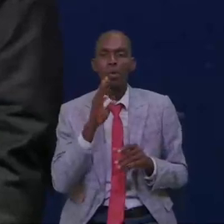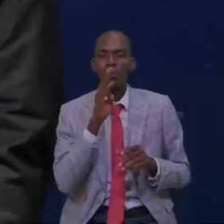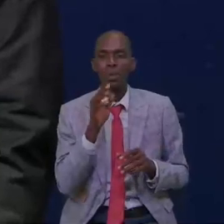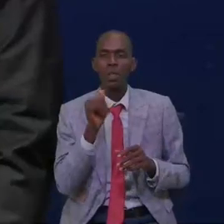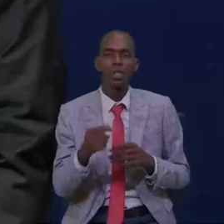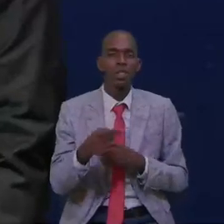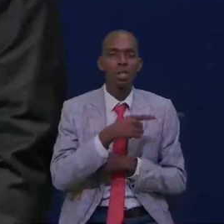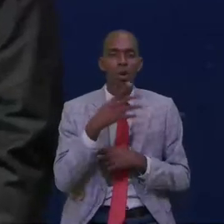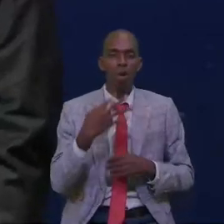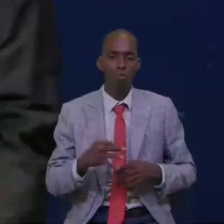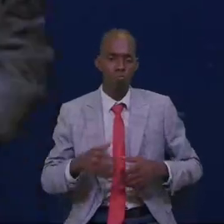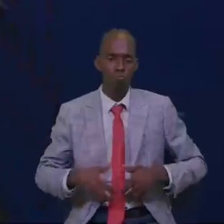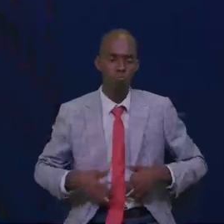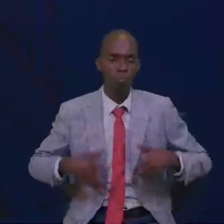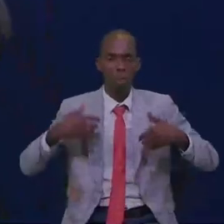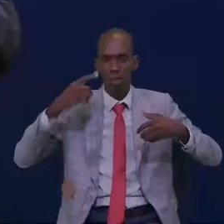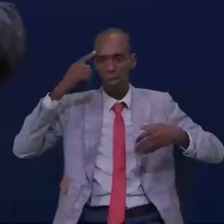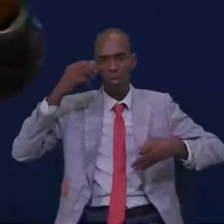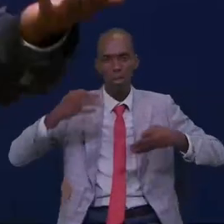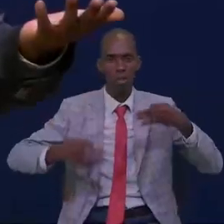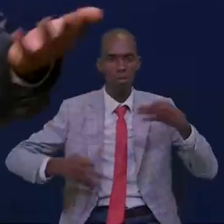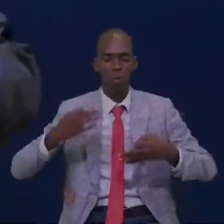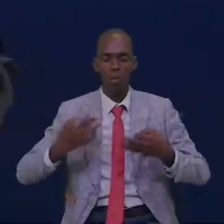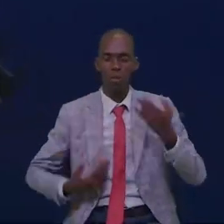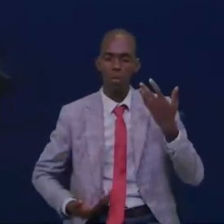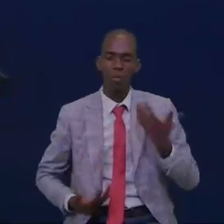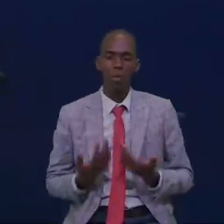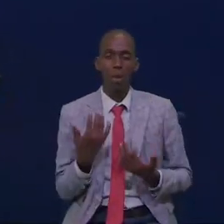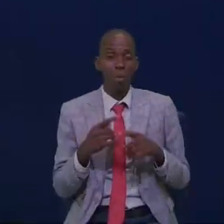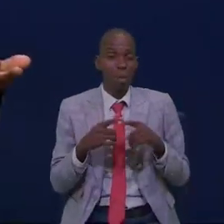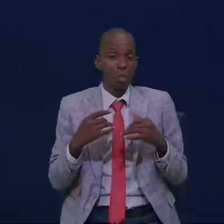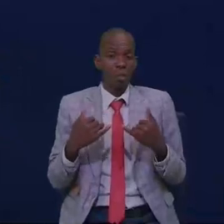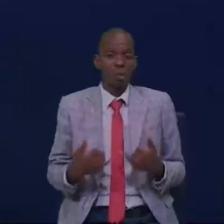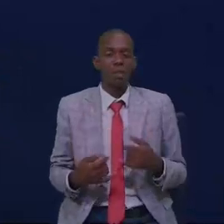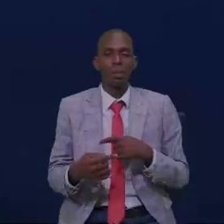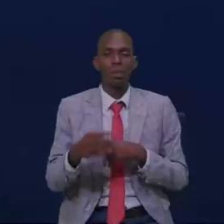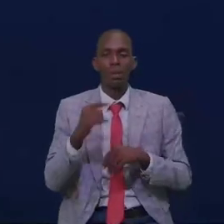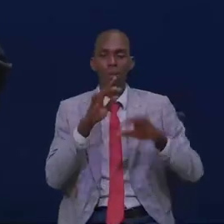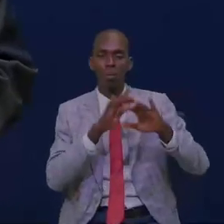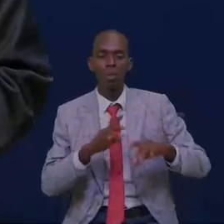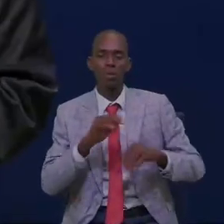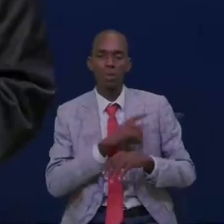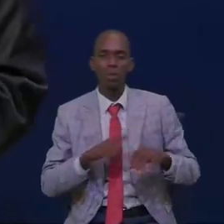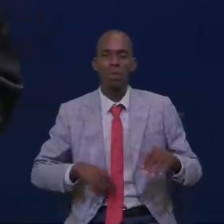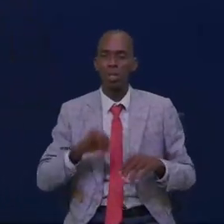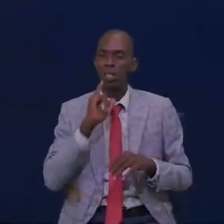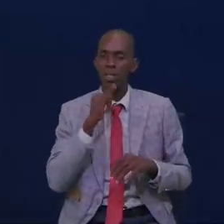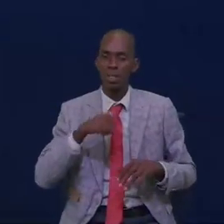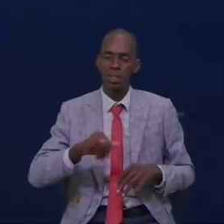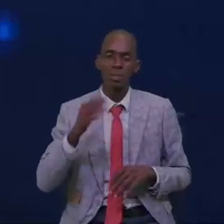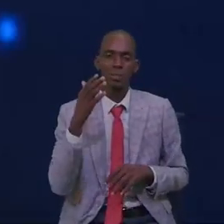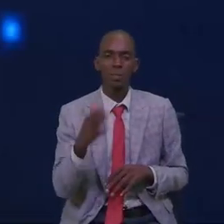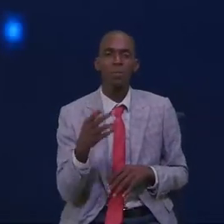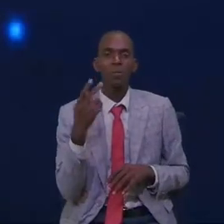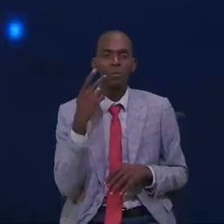le jour de jugement, le jour d'ardente colère. Ce jour, la miséricorde de Dieu est là. Pourquoi ne pas venir?